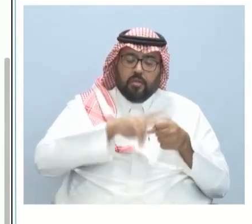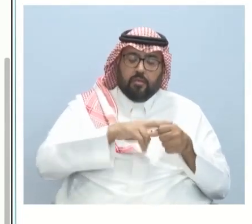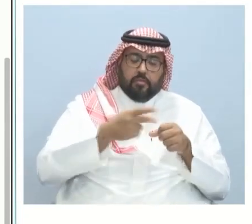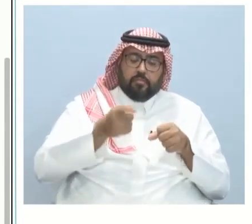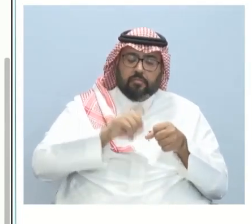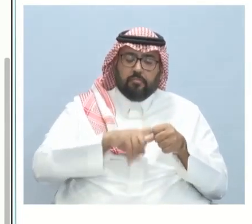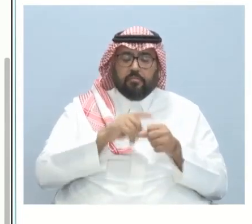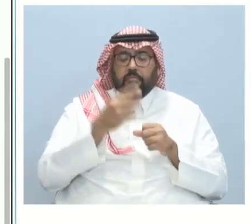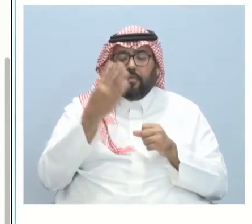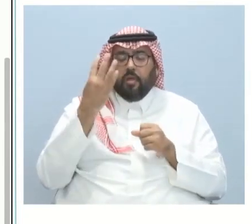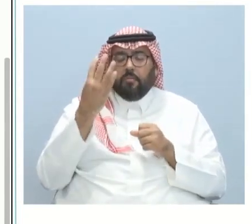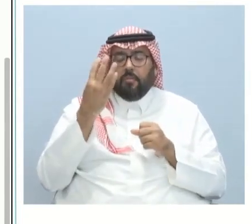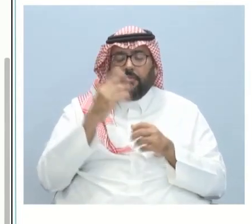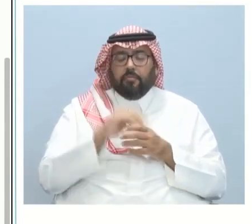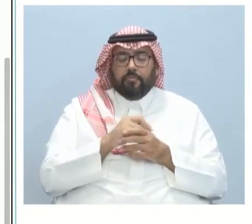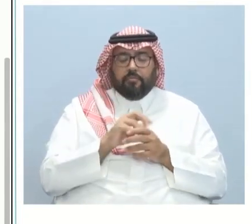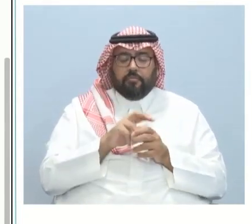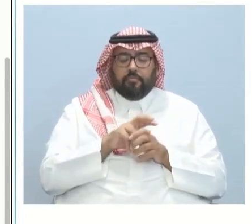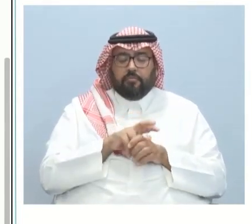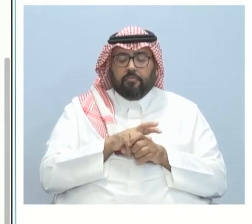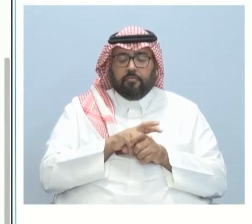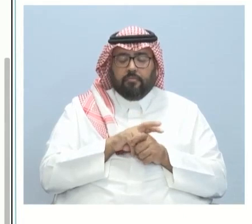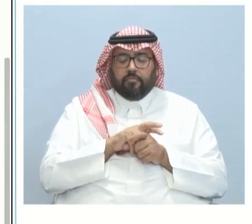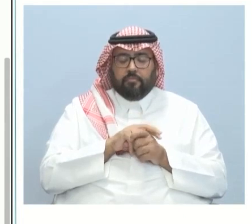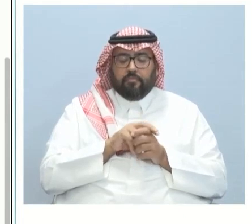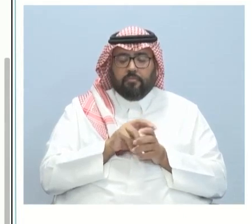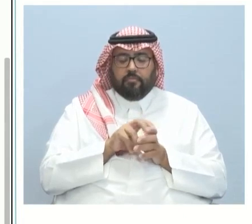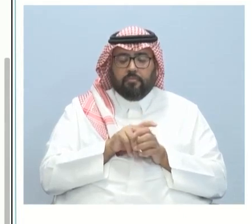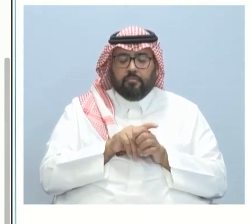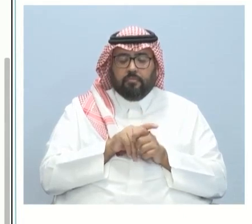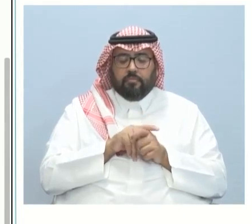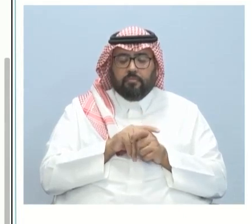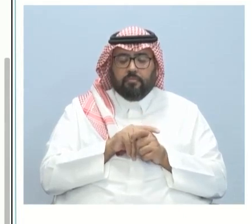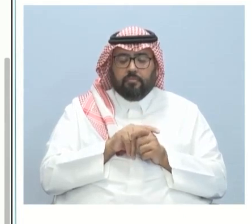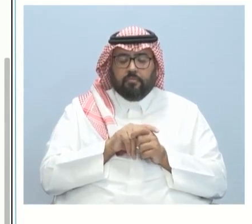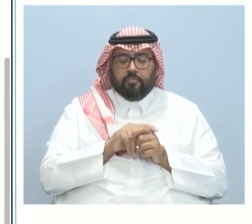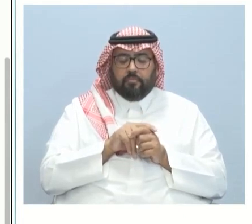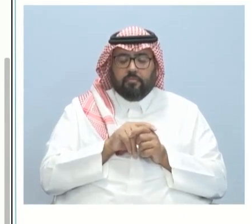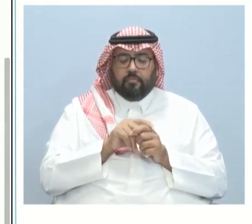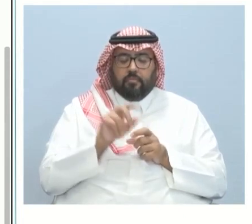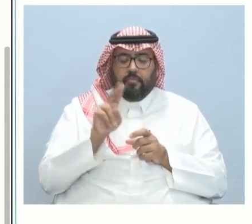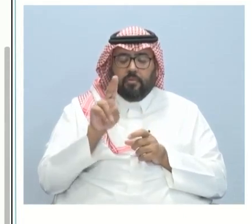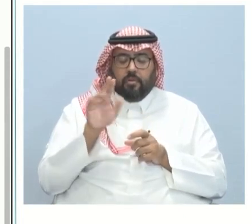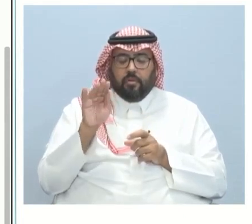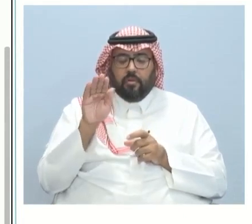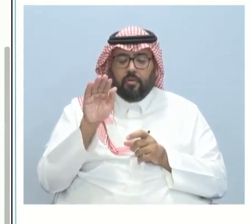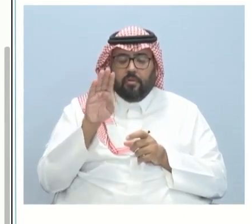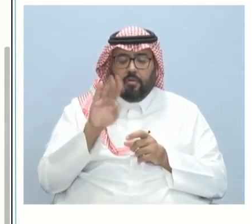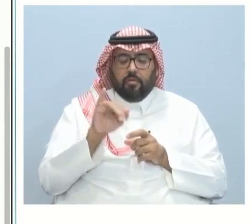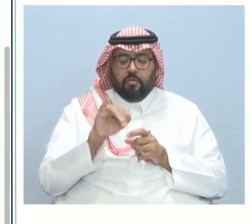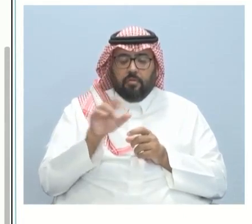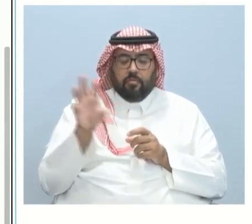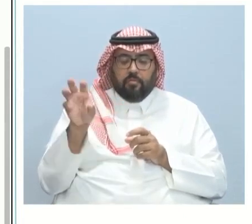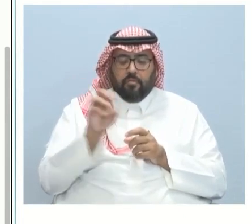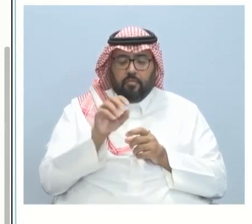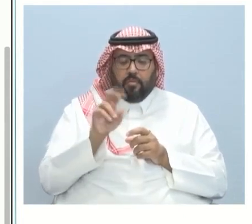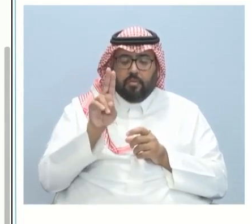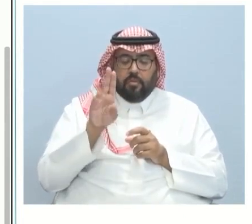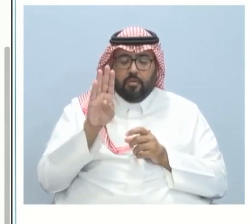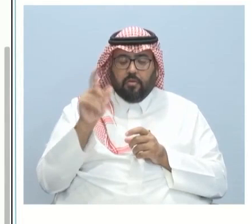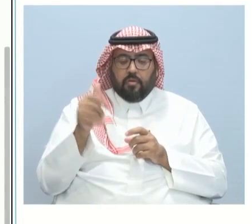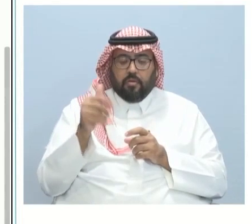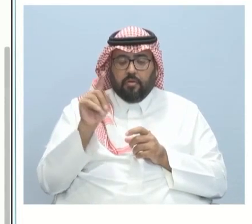تكرار هذه البينات اربع مرات من فئه التحكم نقوم بسحب لبن التكرار